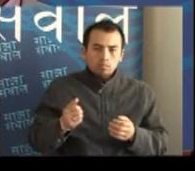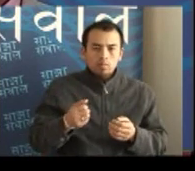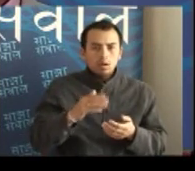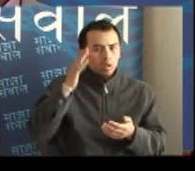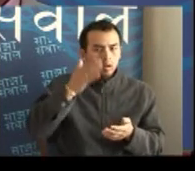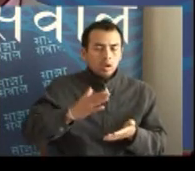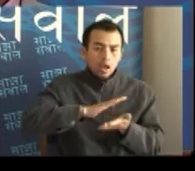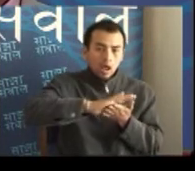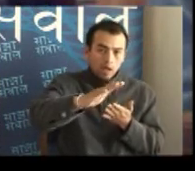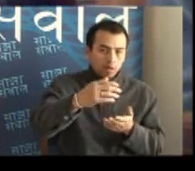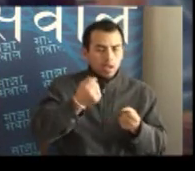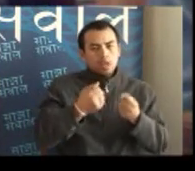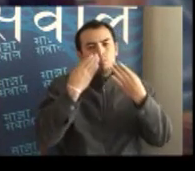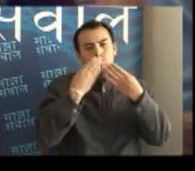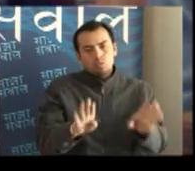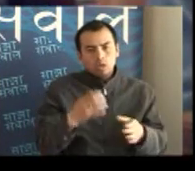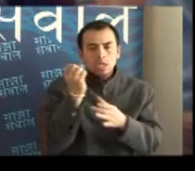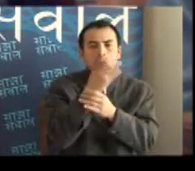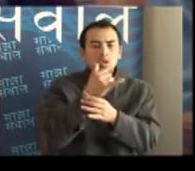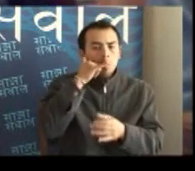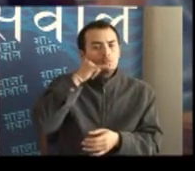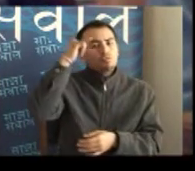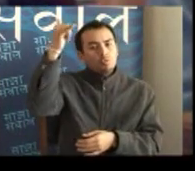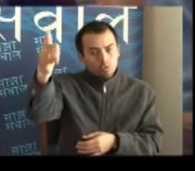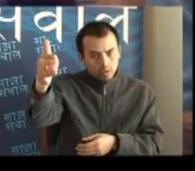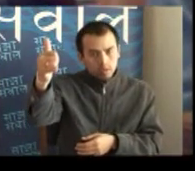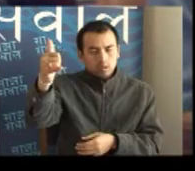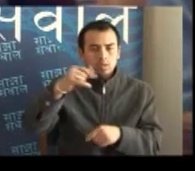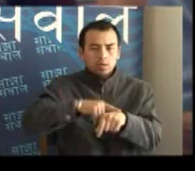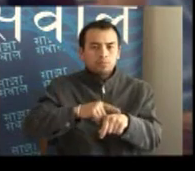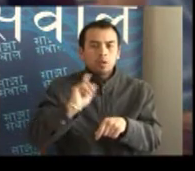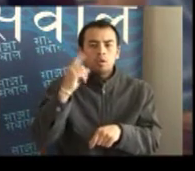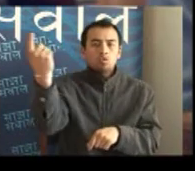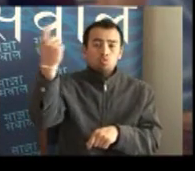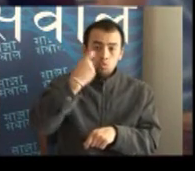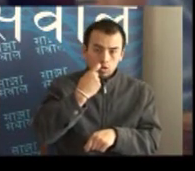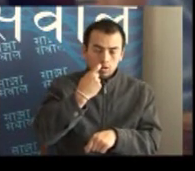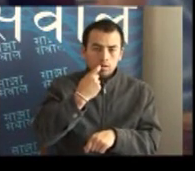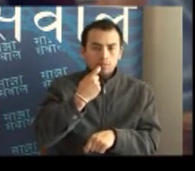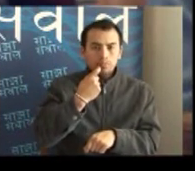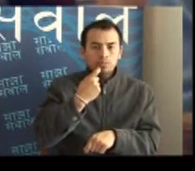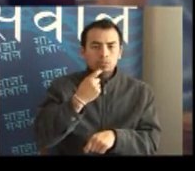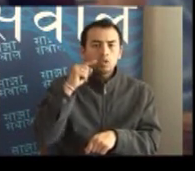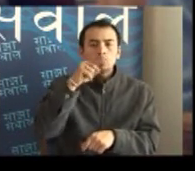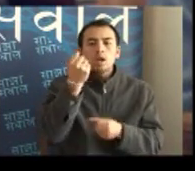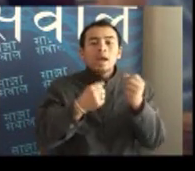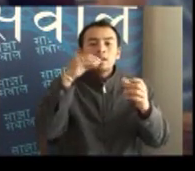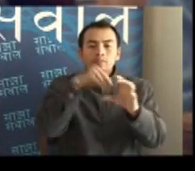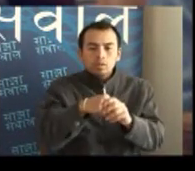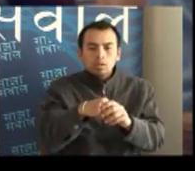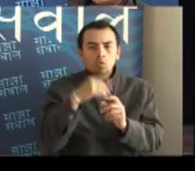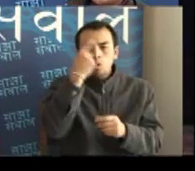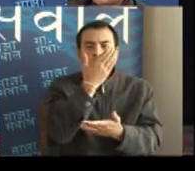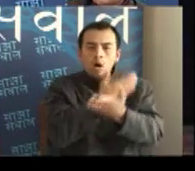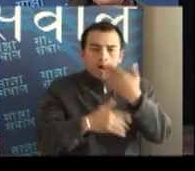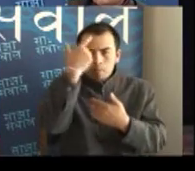थियौँ, मेरो गाडी बिग्रियो, जब इमर्जेन्सीलाई मैले फोन गर्छु, पहिलो प्रश्न उनीहरूको के हुन्छ, तिम्रो गाडीमा